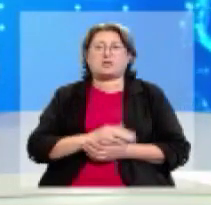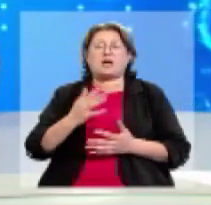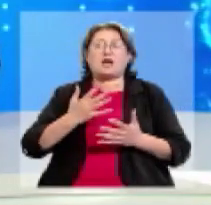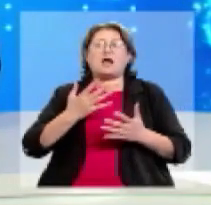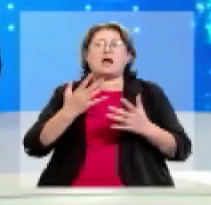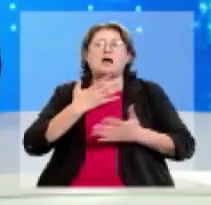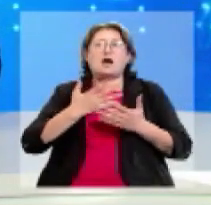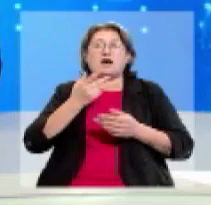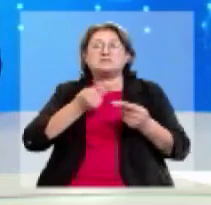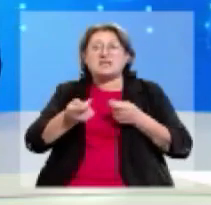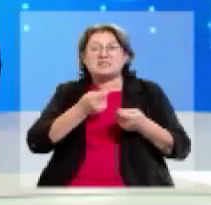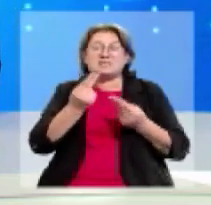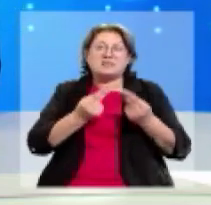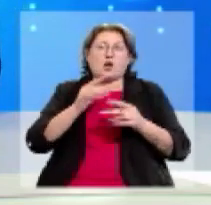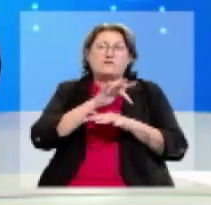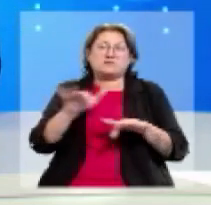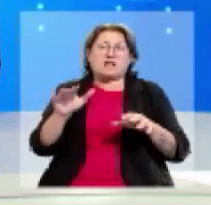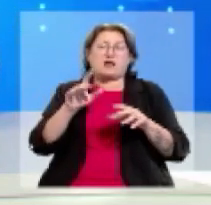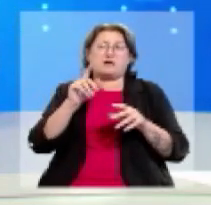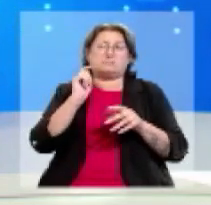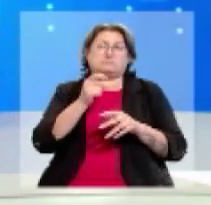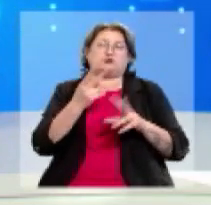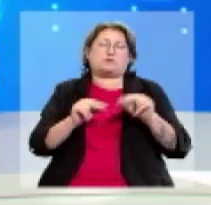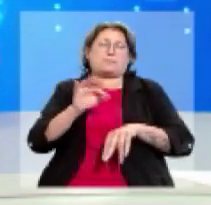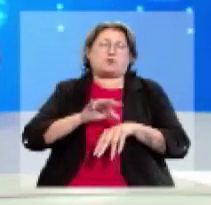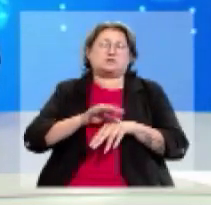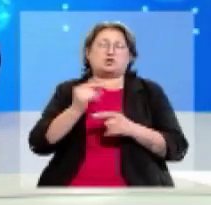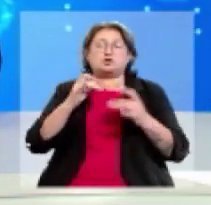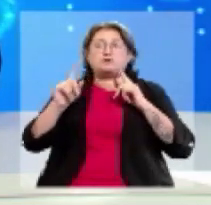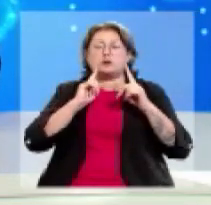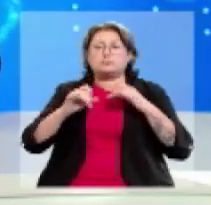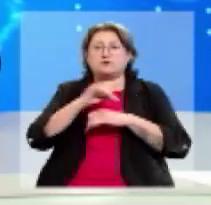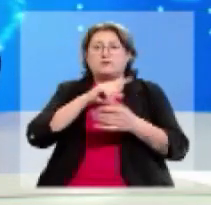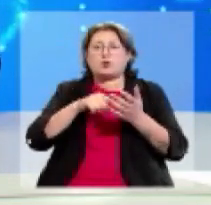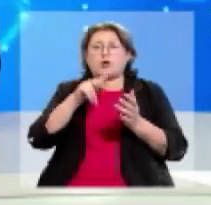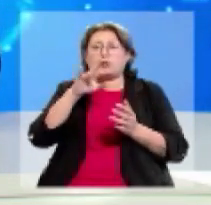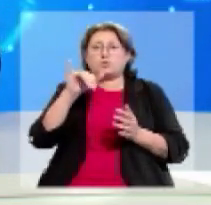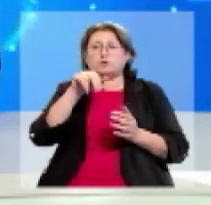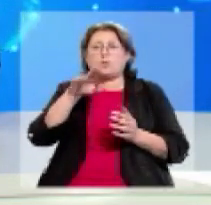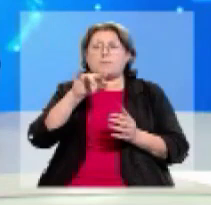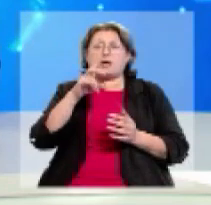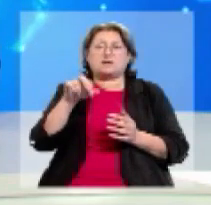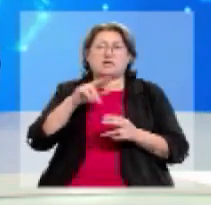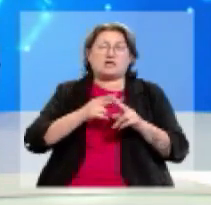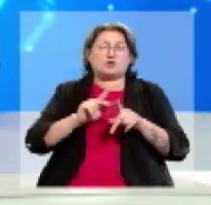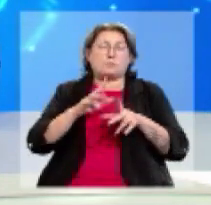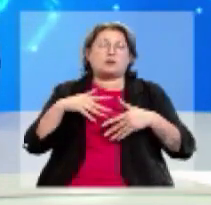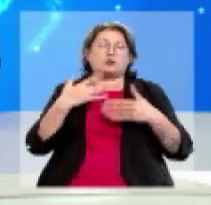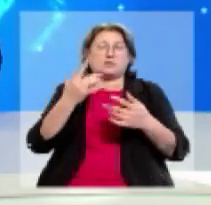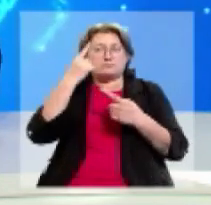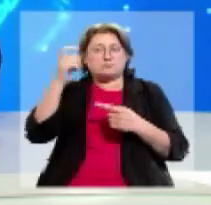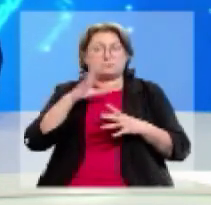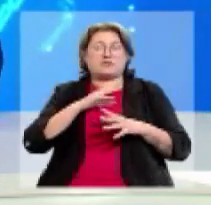Азартные игры теперь официально отнесены к болезни. Сегодня на совещании обсуждался вопрос лудомании, и такое предложение поступило в